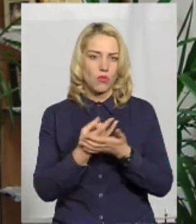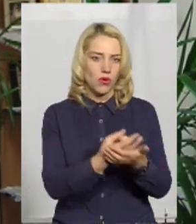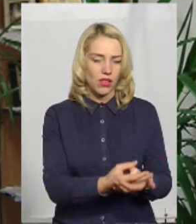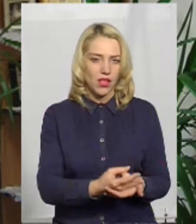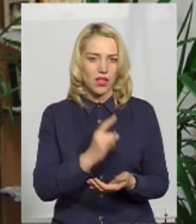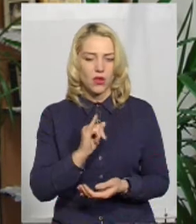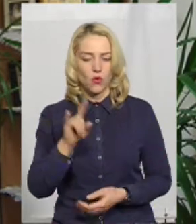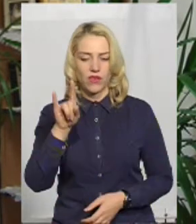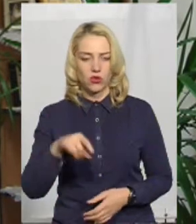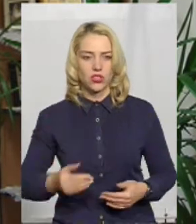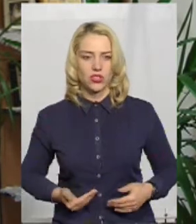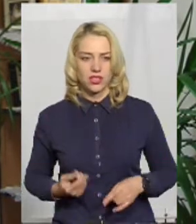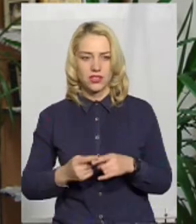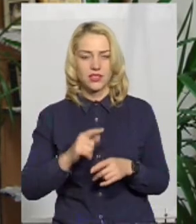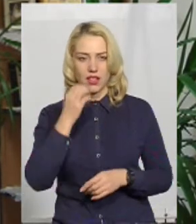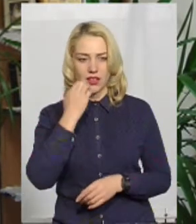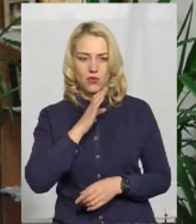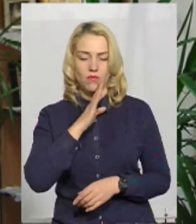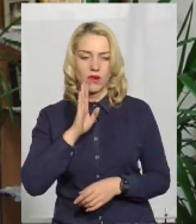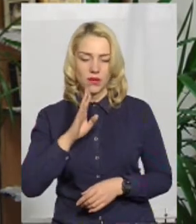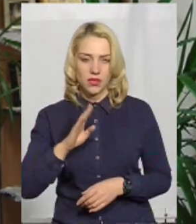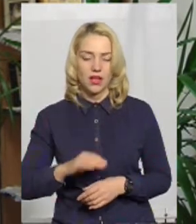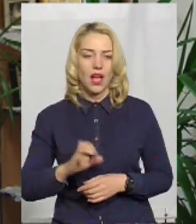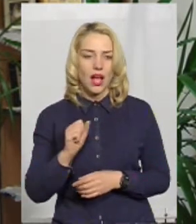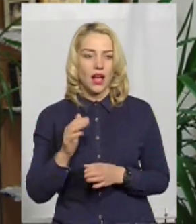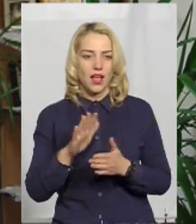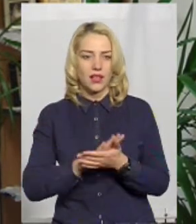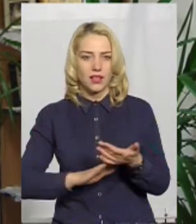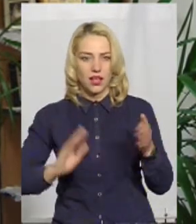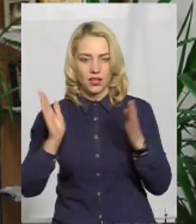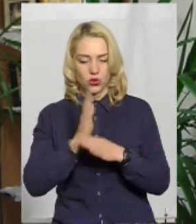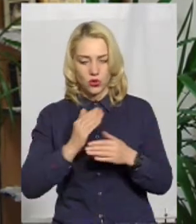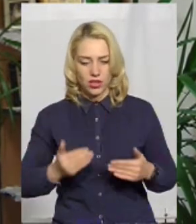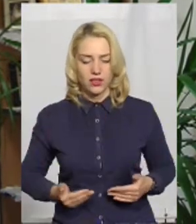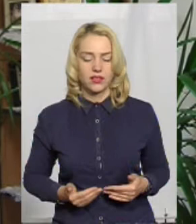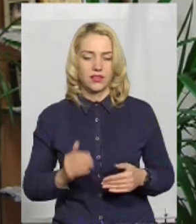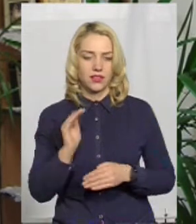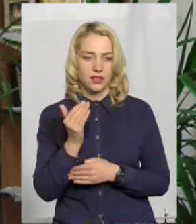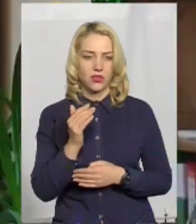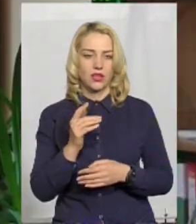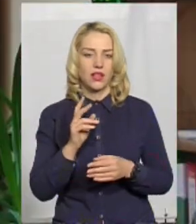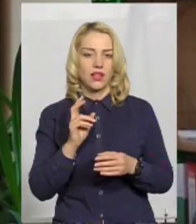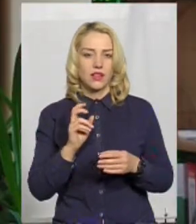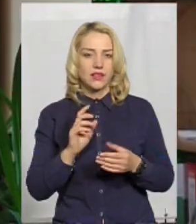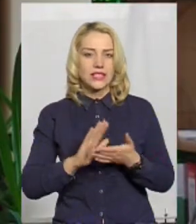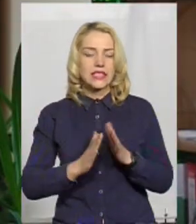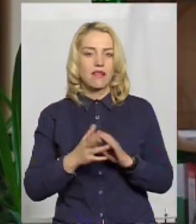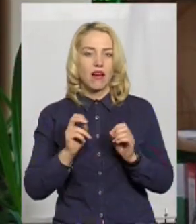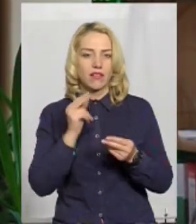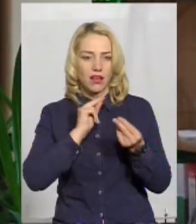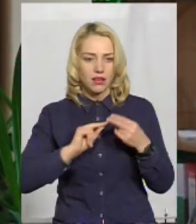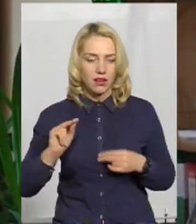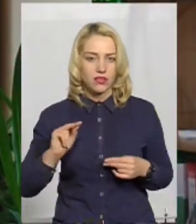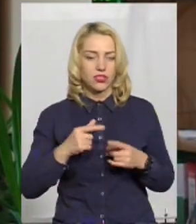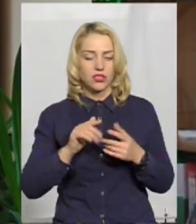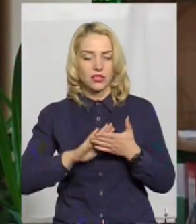За це ми їй дякуємо. А далі доля дитини, я думаю, що склалася якнайкраще. Дитина станом